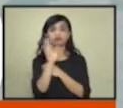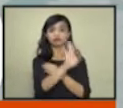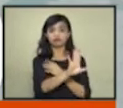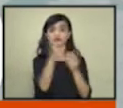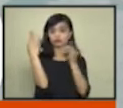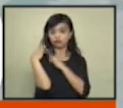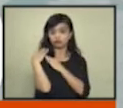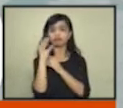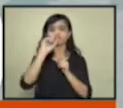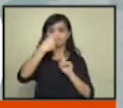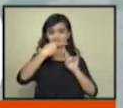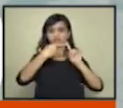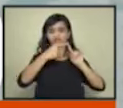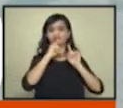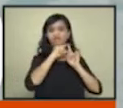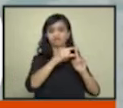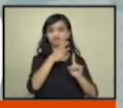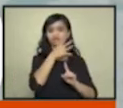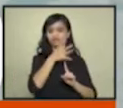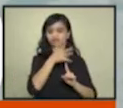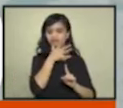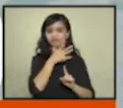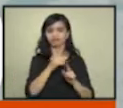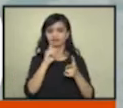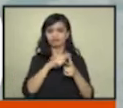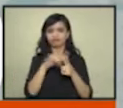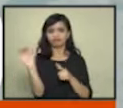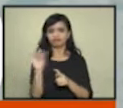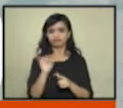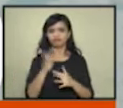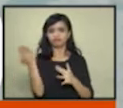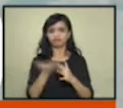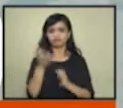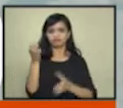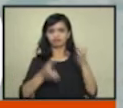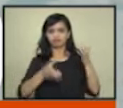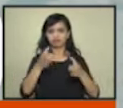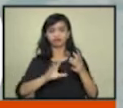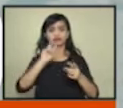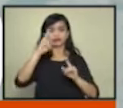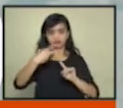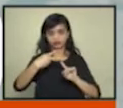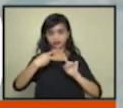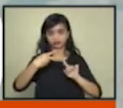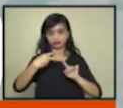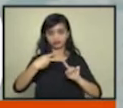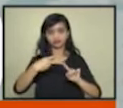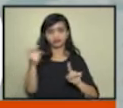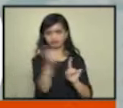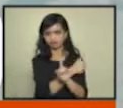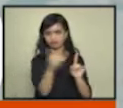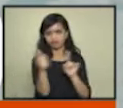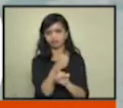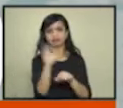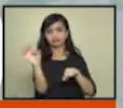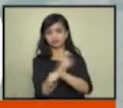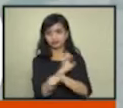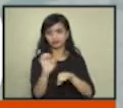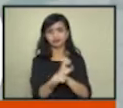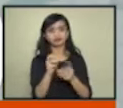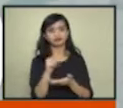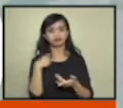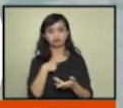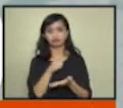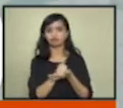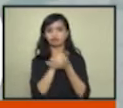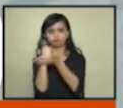una, minumura mong nanay mo, so tuturuan ko nanay mo na para masampahan ka ng kaso. Pangalawa, mapangapi ka sa iyong mga empleyado, tutulungan